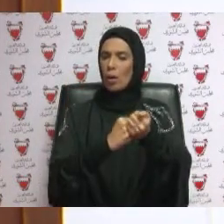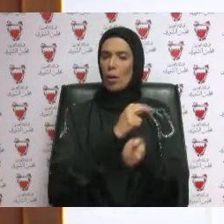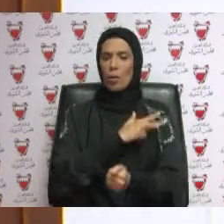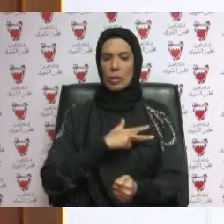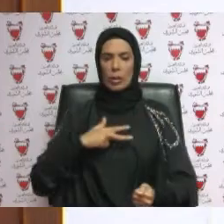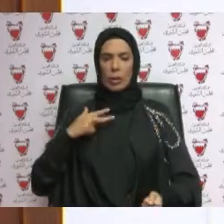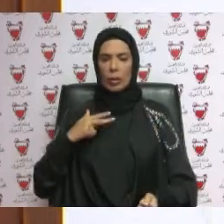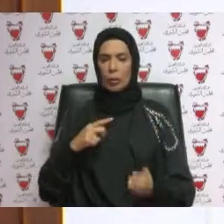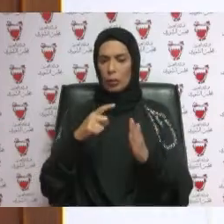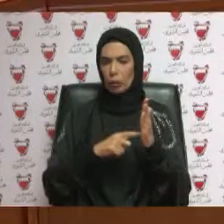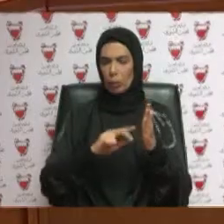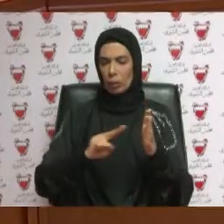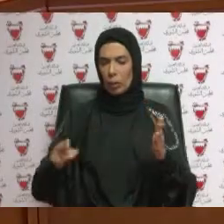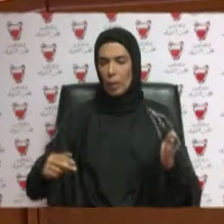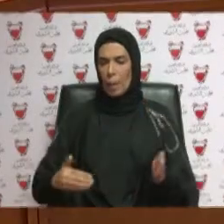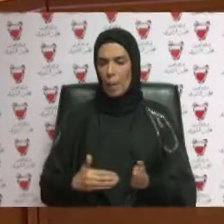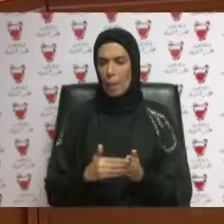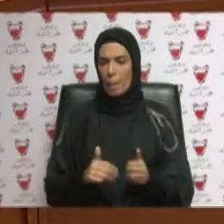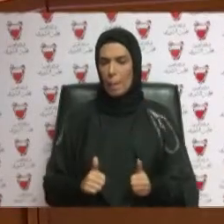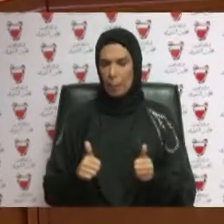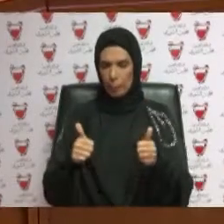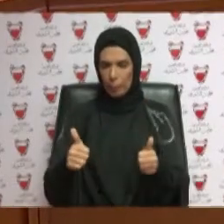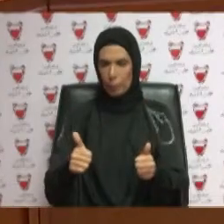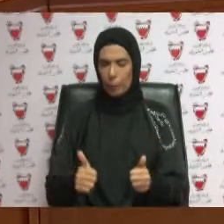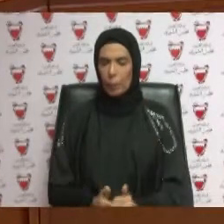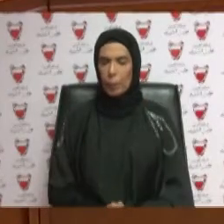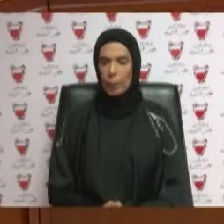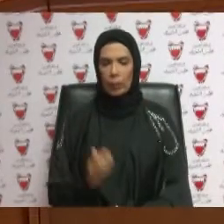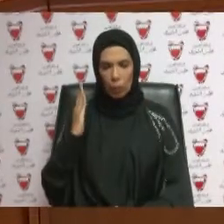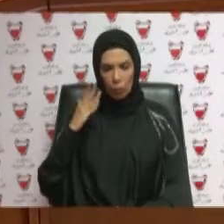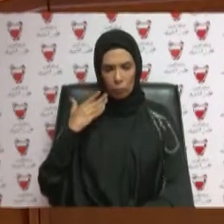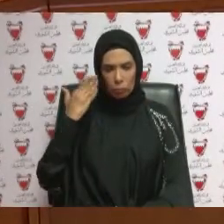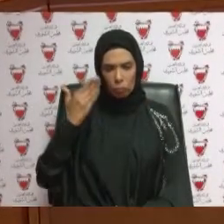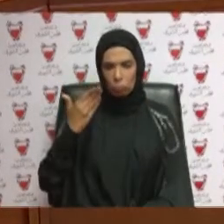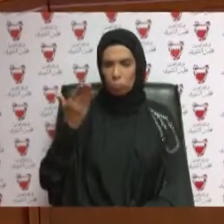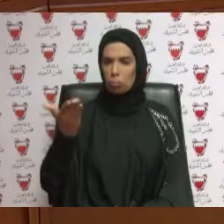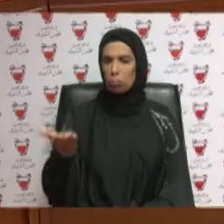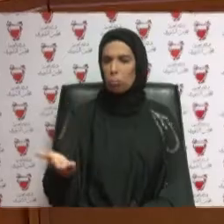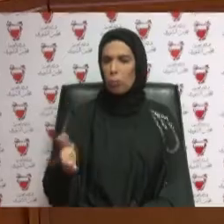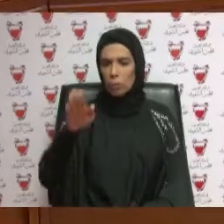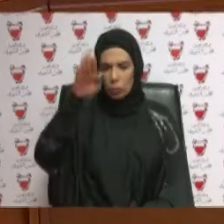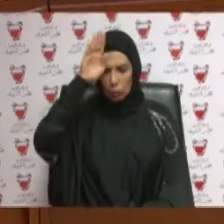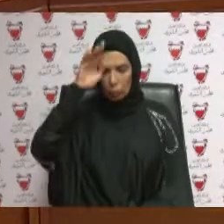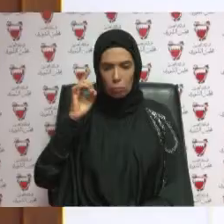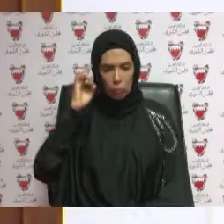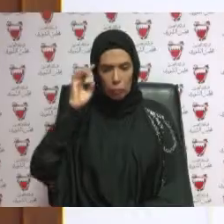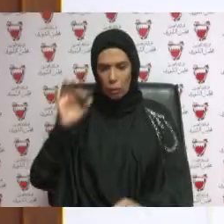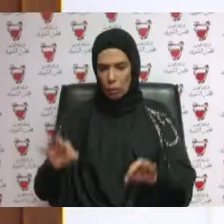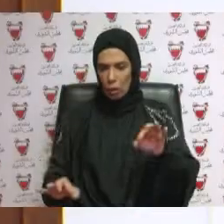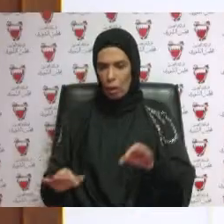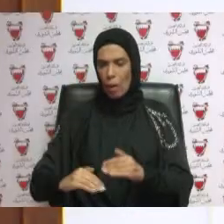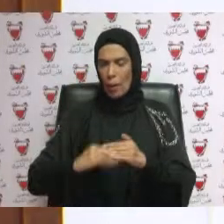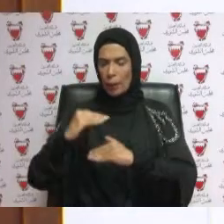المجال التشريعي لتحقيق رؤى وتطلعات جلالتكم الحكيمة لتطوير